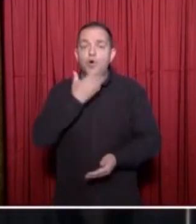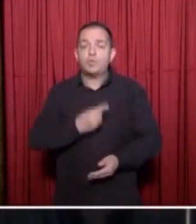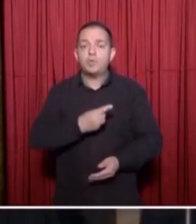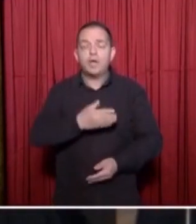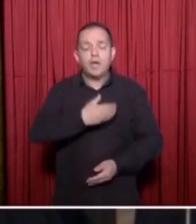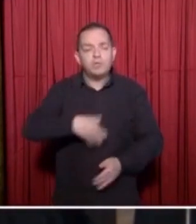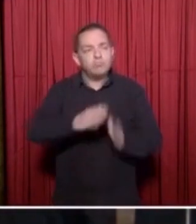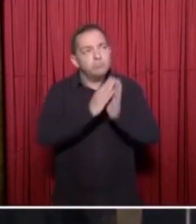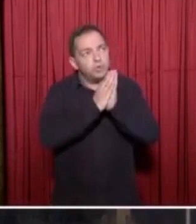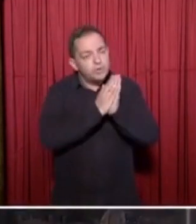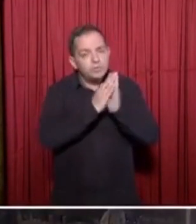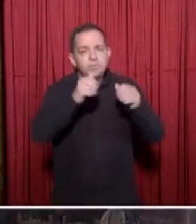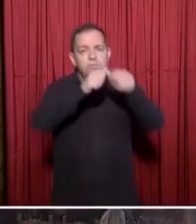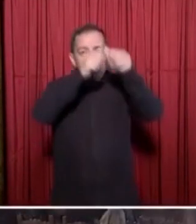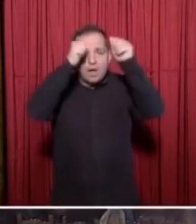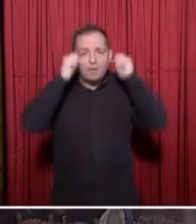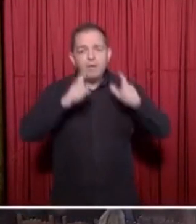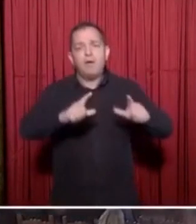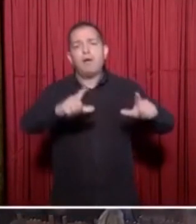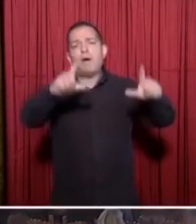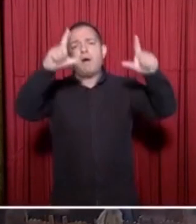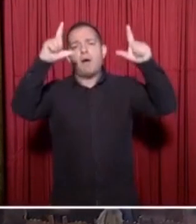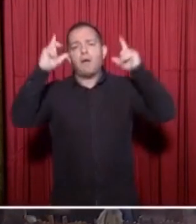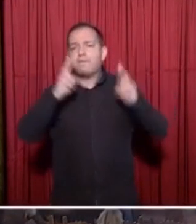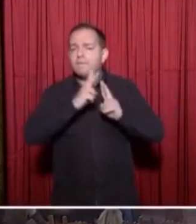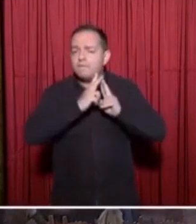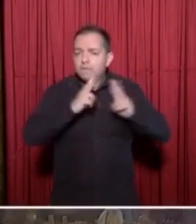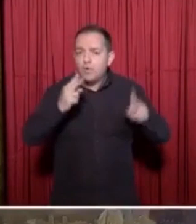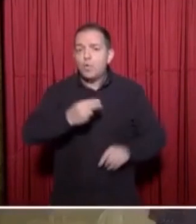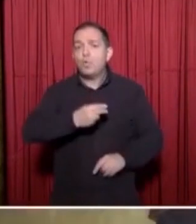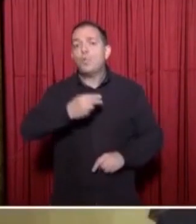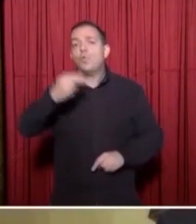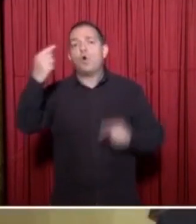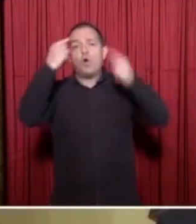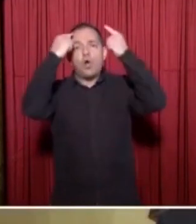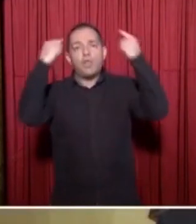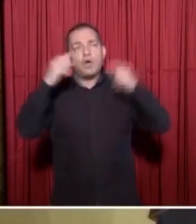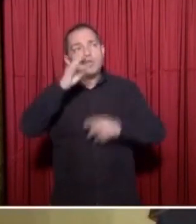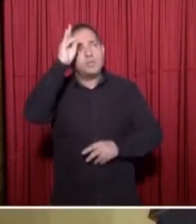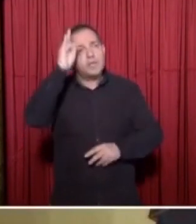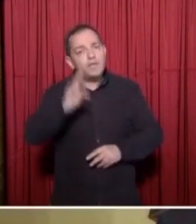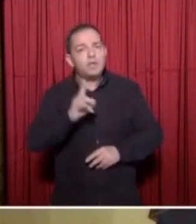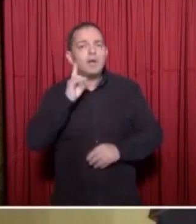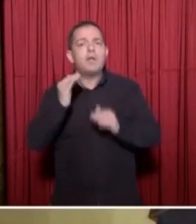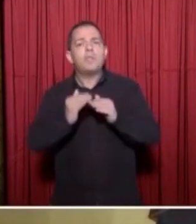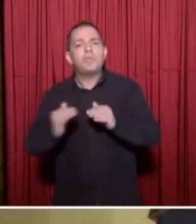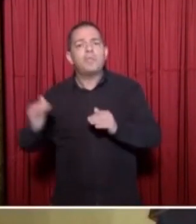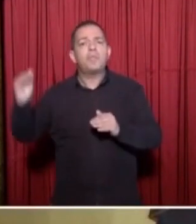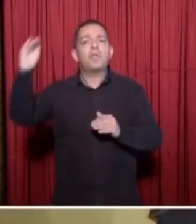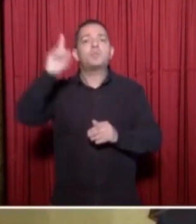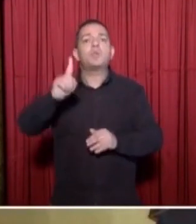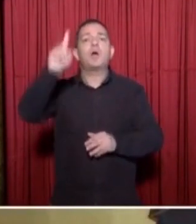ελέησον. Της Παναγίας Αχράντου υπερευλογημένης εν δόξου Δεσποίνης ημών Θεοτόκου και